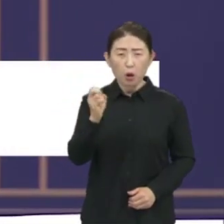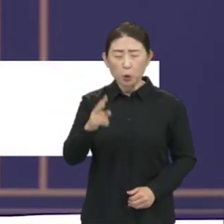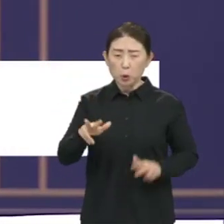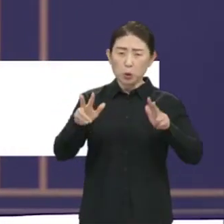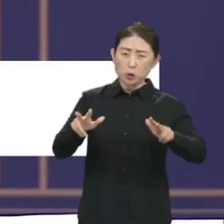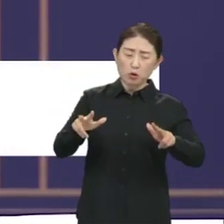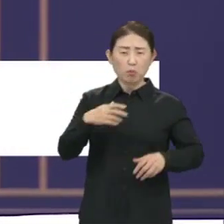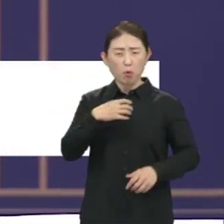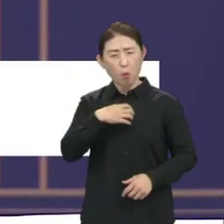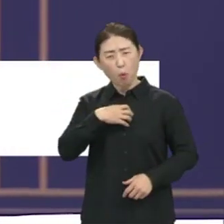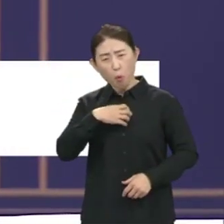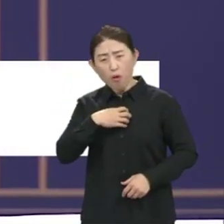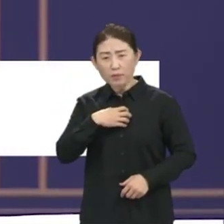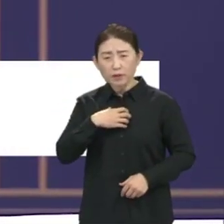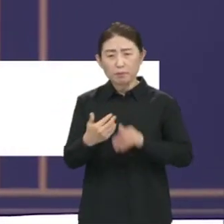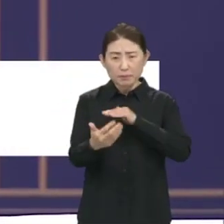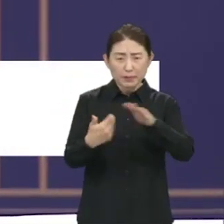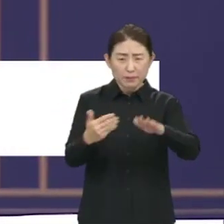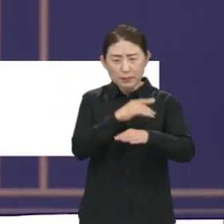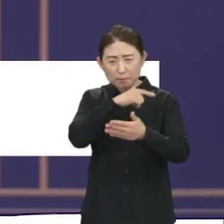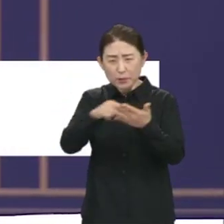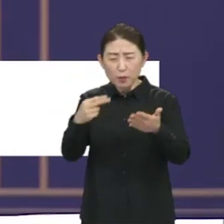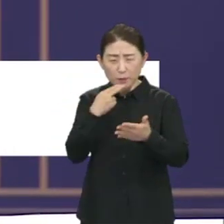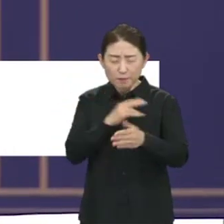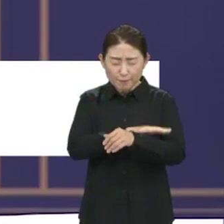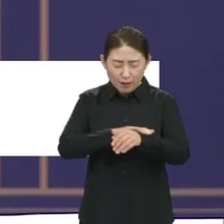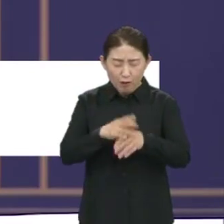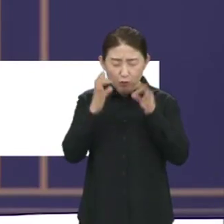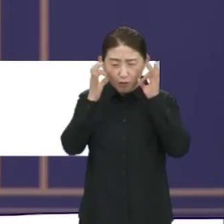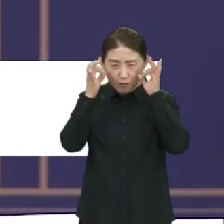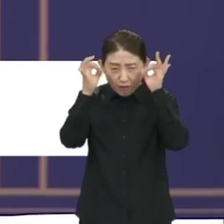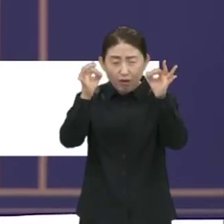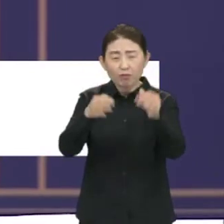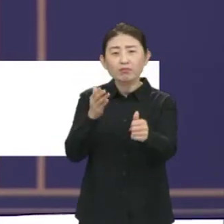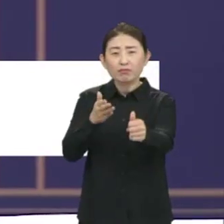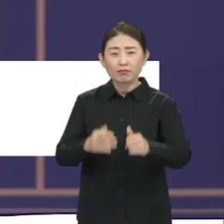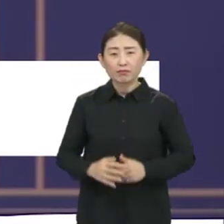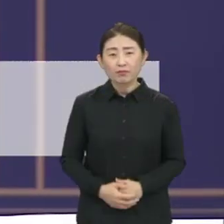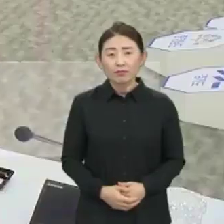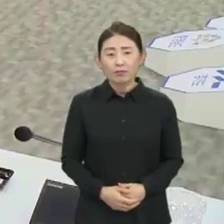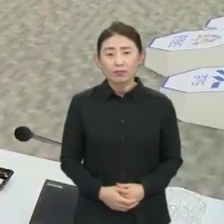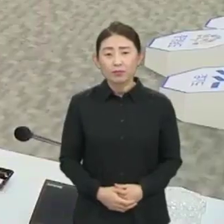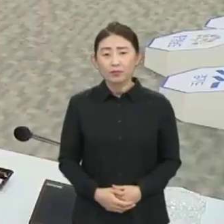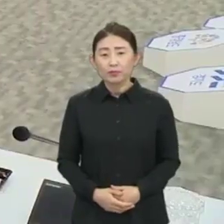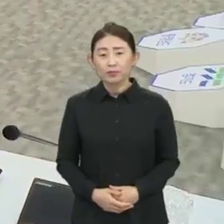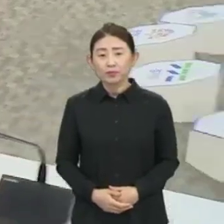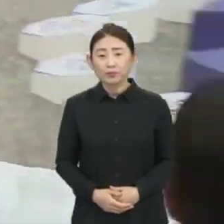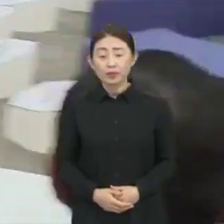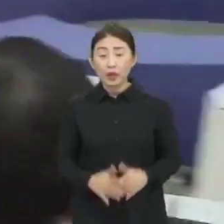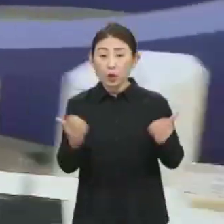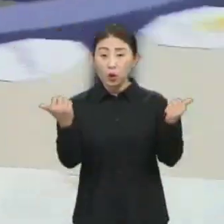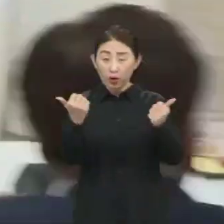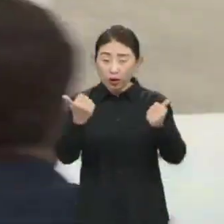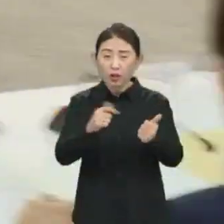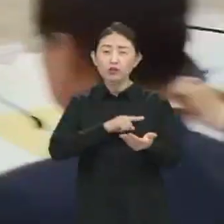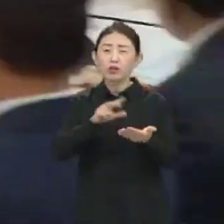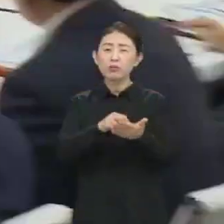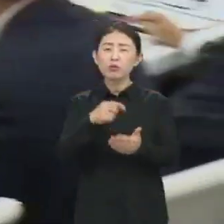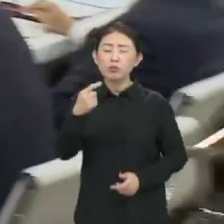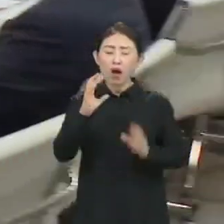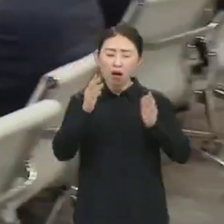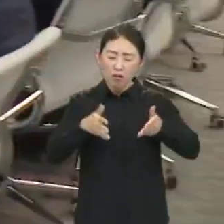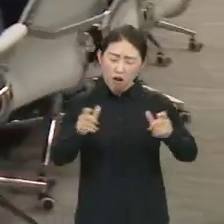상황인 만큼 사전 대비에 만전을 기해 주시기를 부탁드립니다. 이번 회의의 화두는